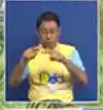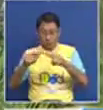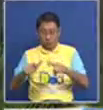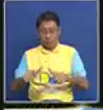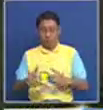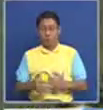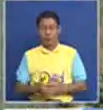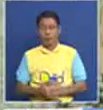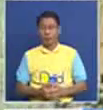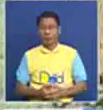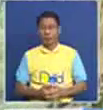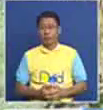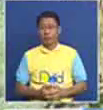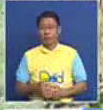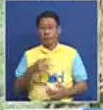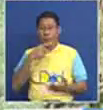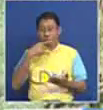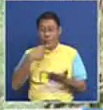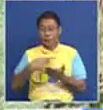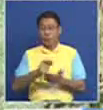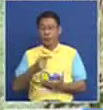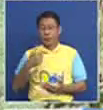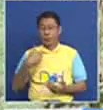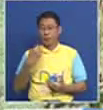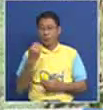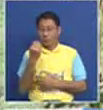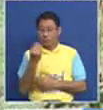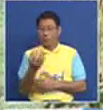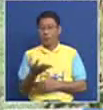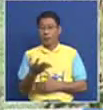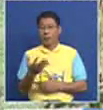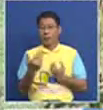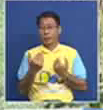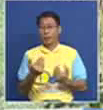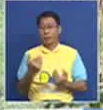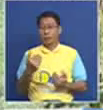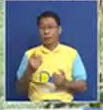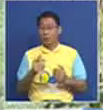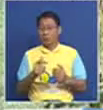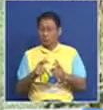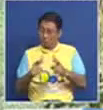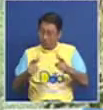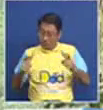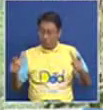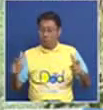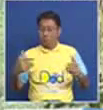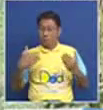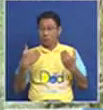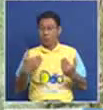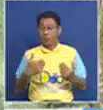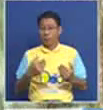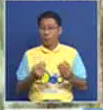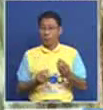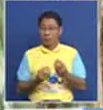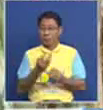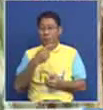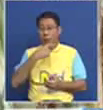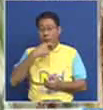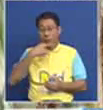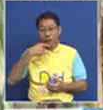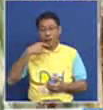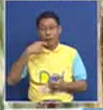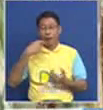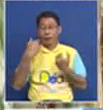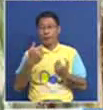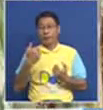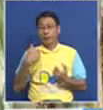าม คุณประโยชน์ของมันเป็นยังไงนะ โอ้โหเยอะมากเลยครับเยอะมากมากแม้แต่อินทผลัมแห้งที่เราว่ากิน